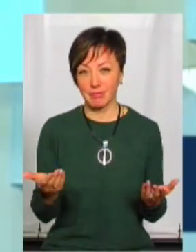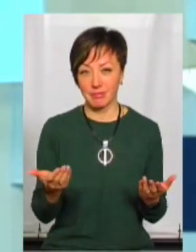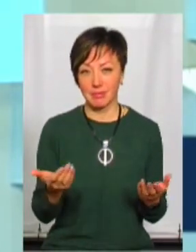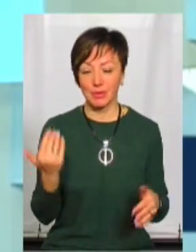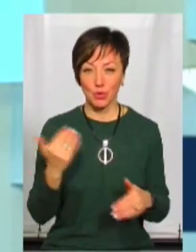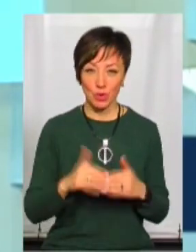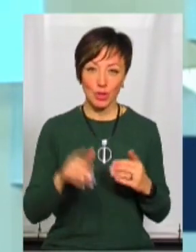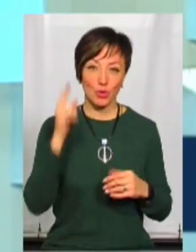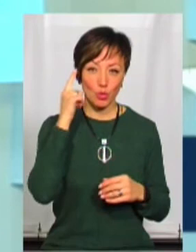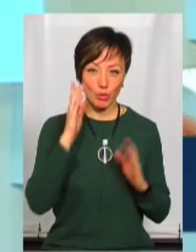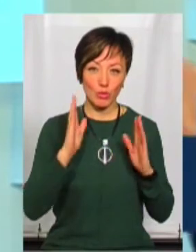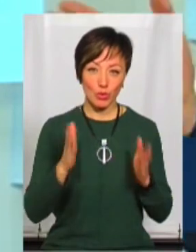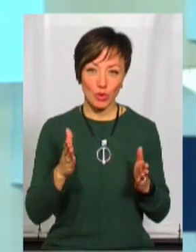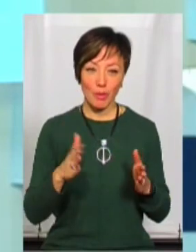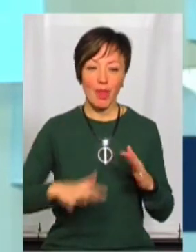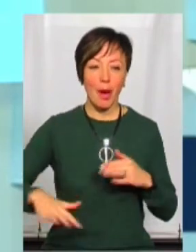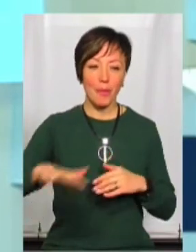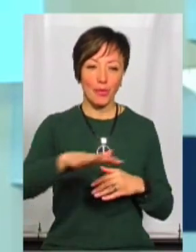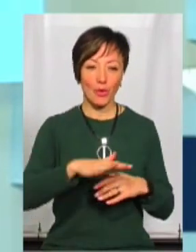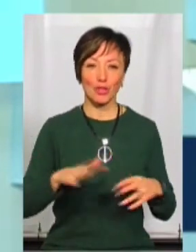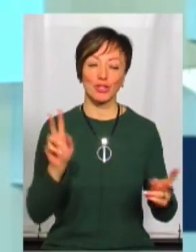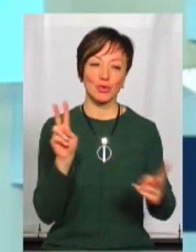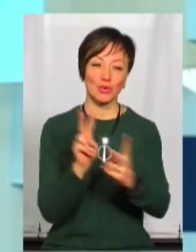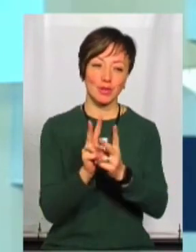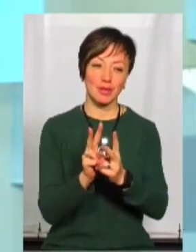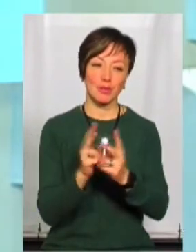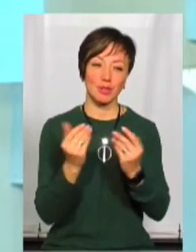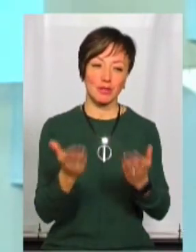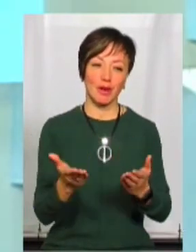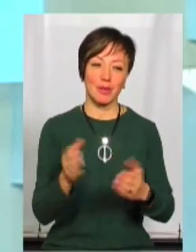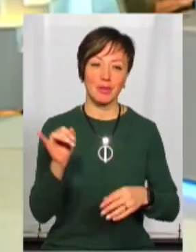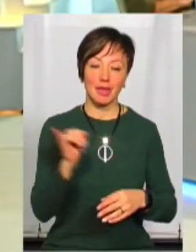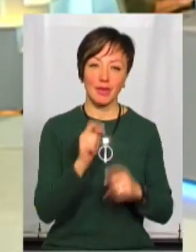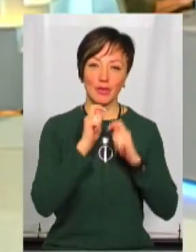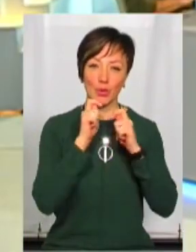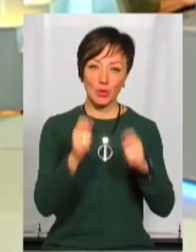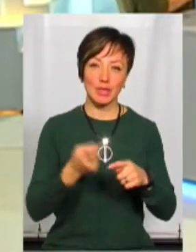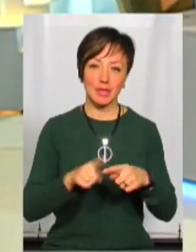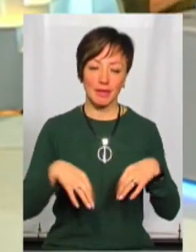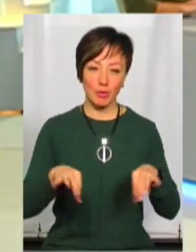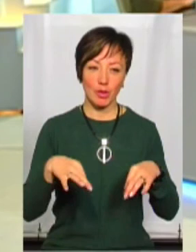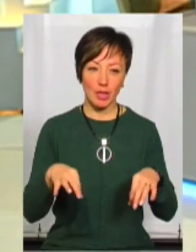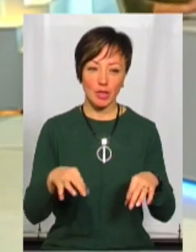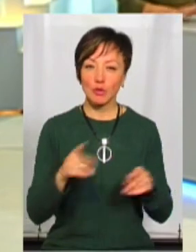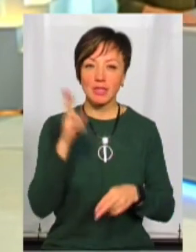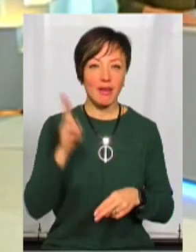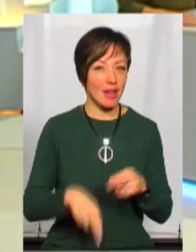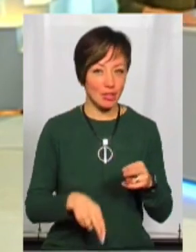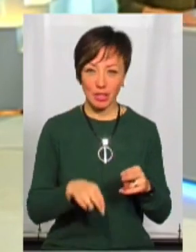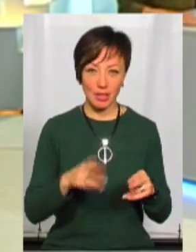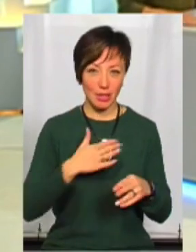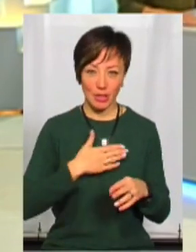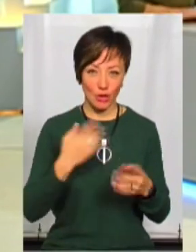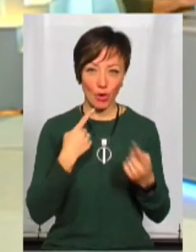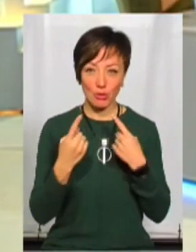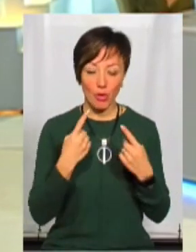квітень, вже, я думаю, будемо на площі, ми тут з вами зустрінемося. І під час вручення цих автомобілів. От так, от, щоб вже завершити на